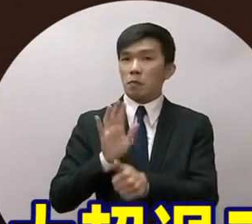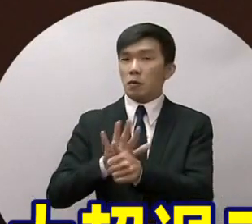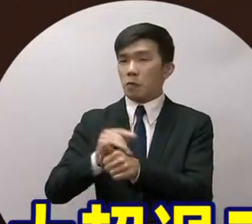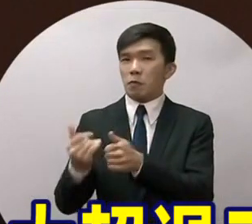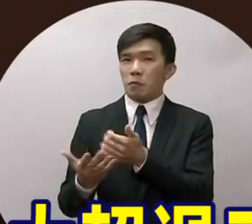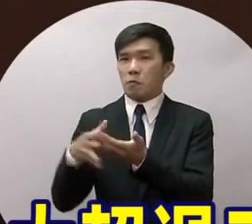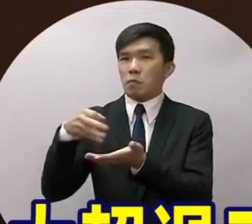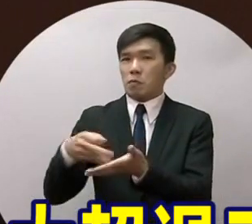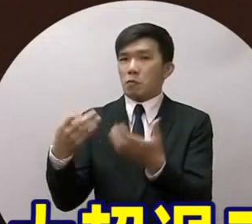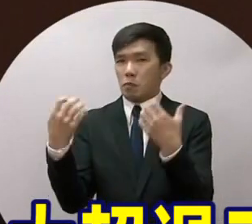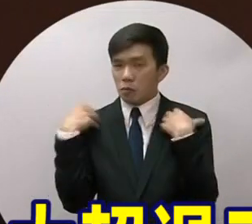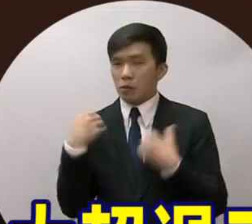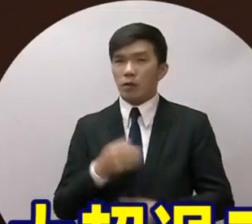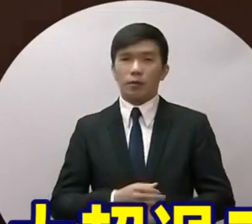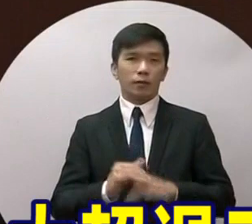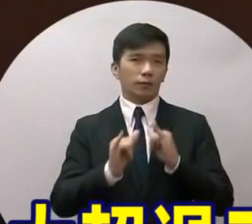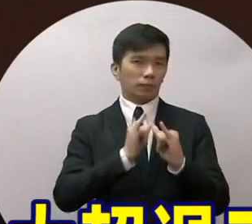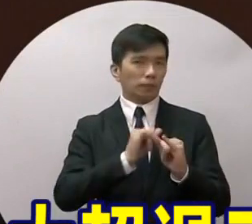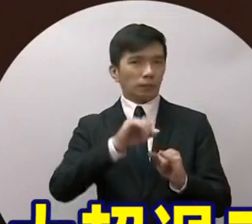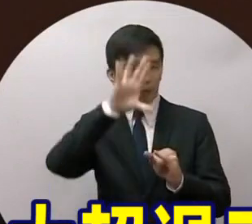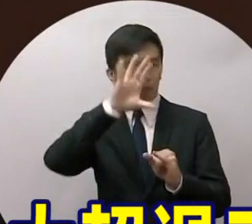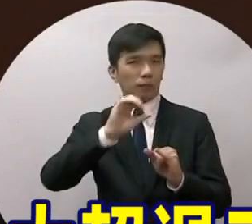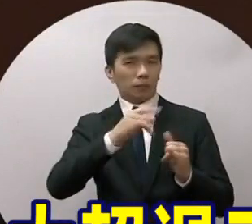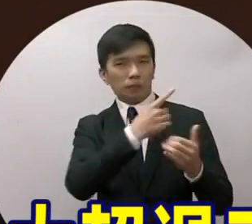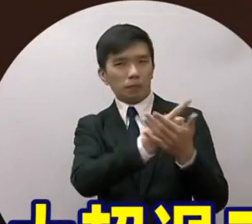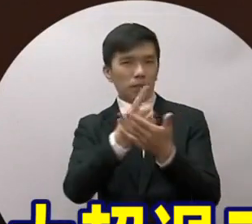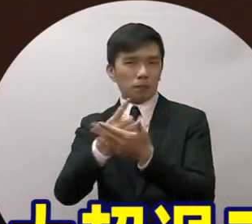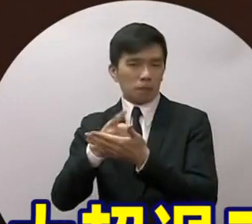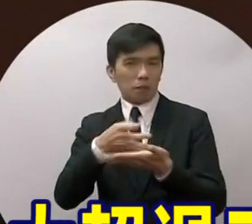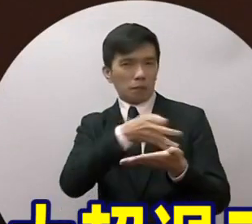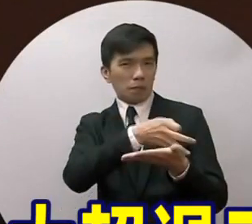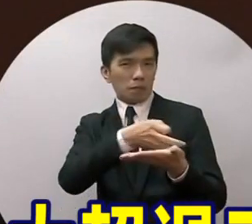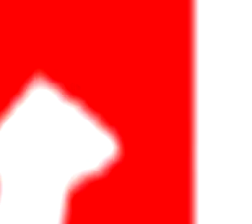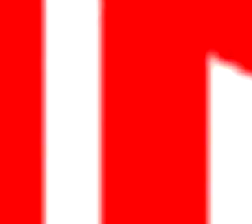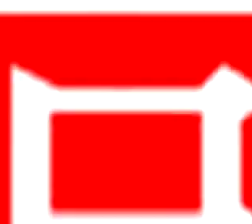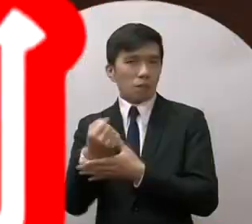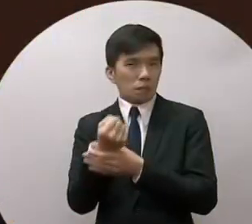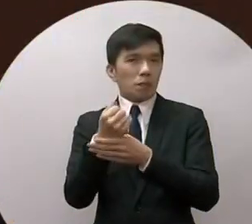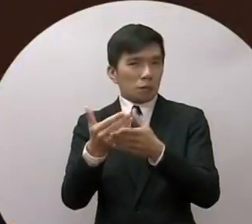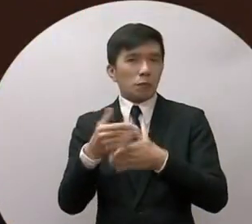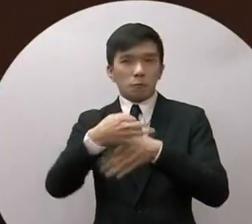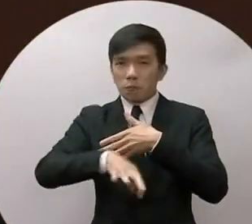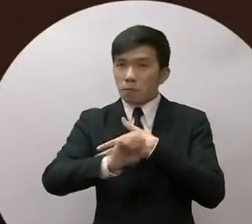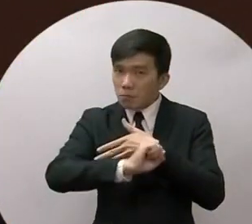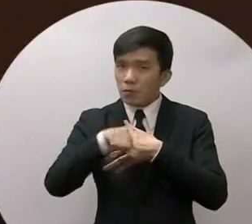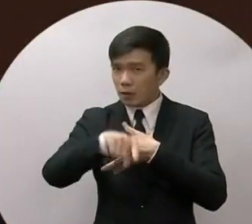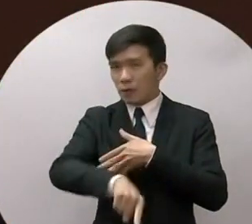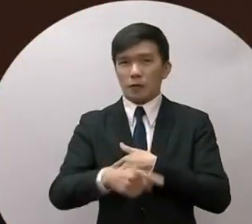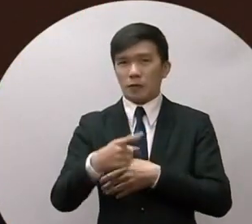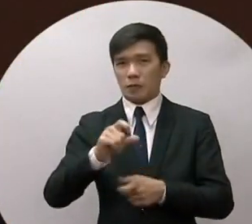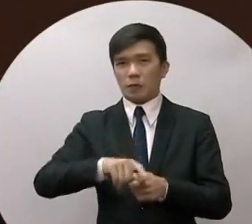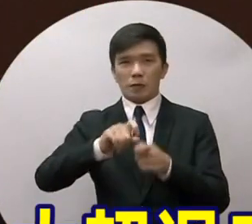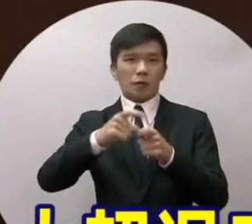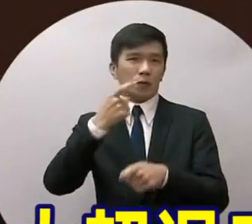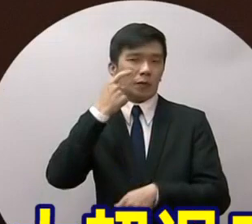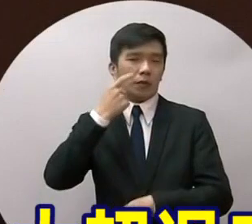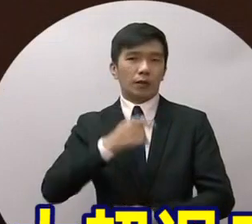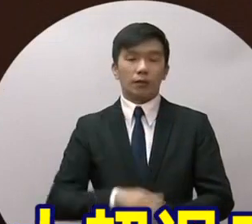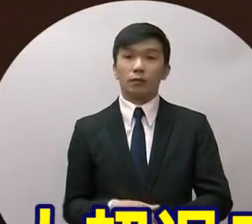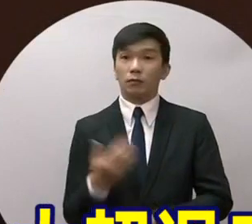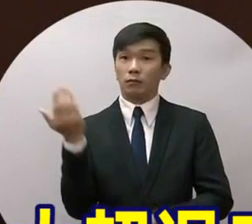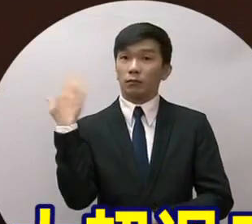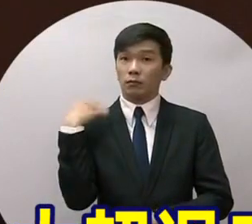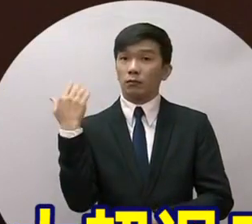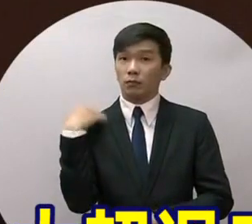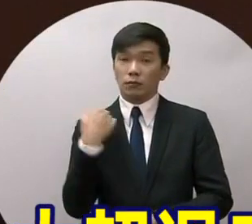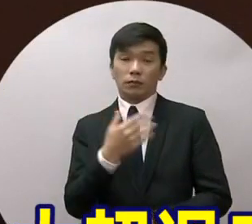民进党全体委员都要联署，一个都不能少，这样会不会太超过了？连陈水扁前总统